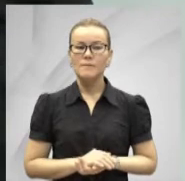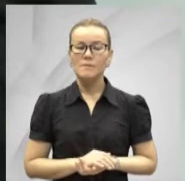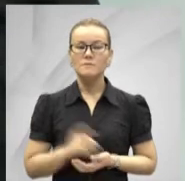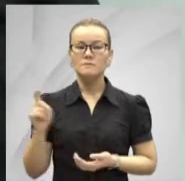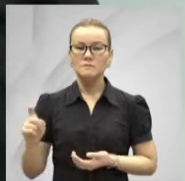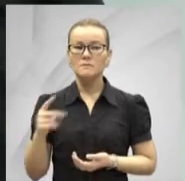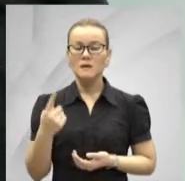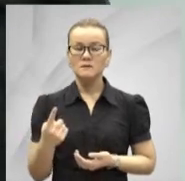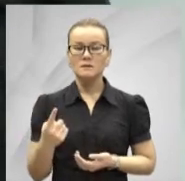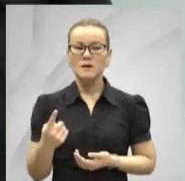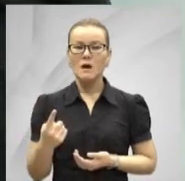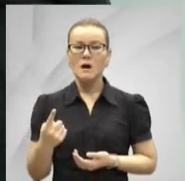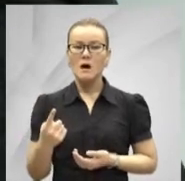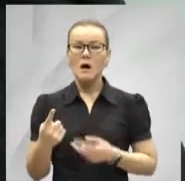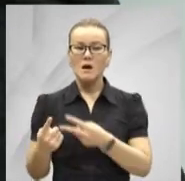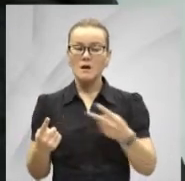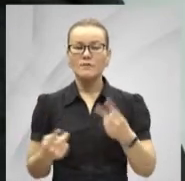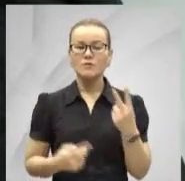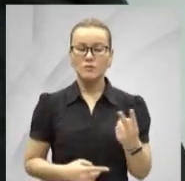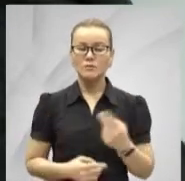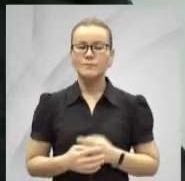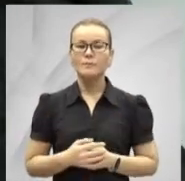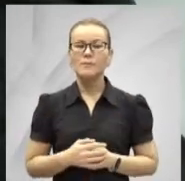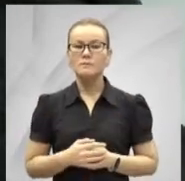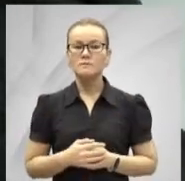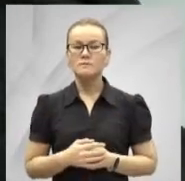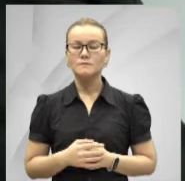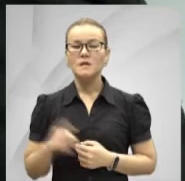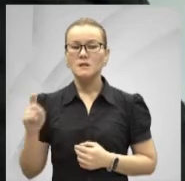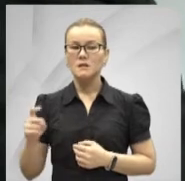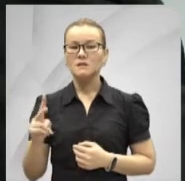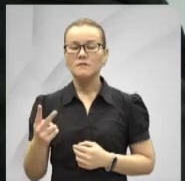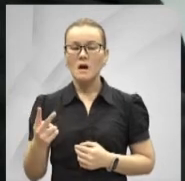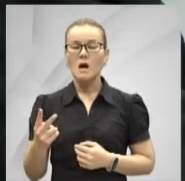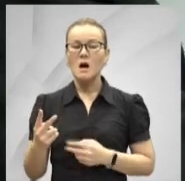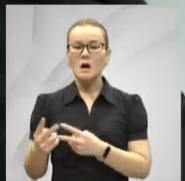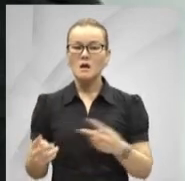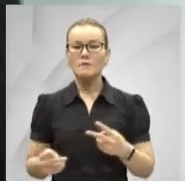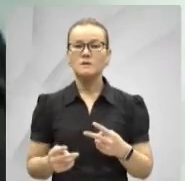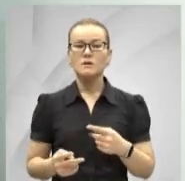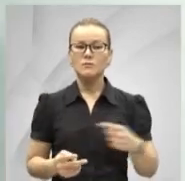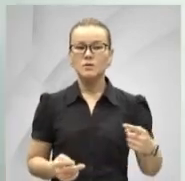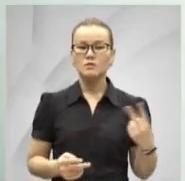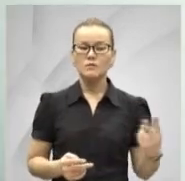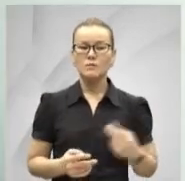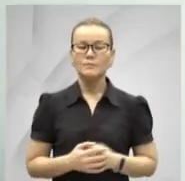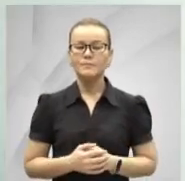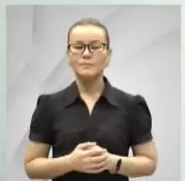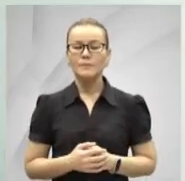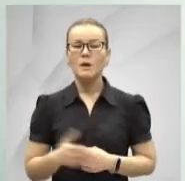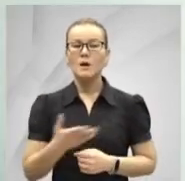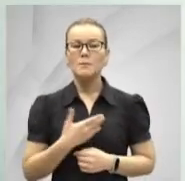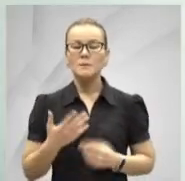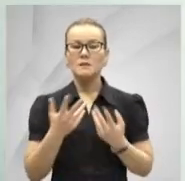Х1 равен 2. И х2 равен минус 2.